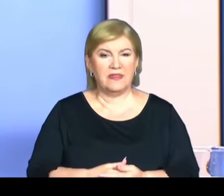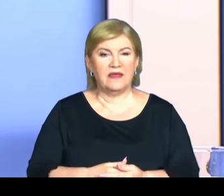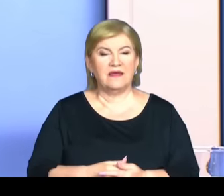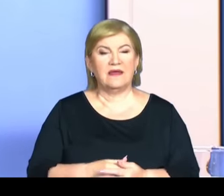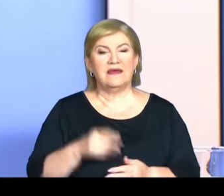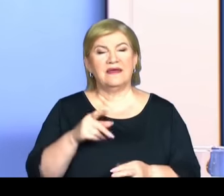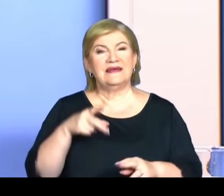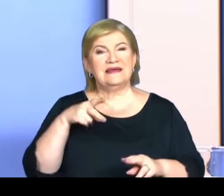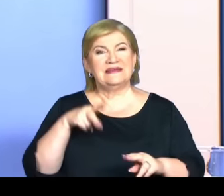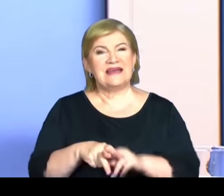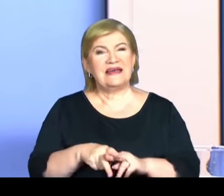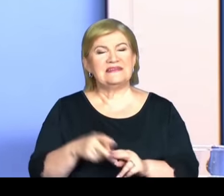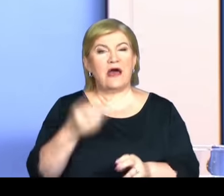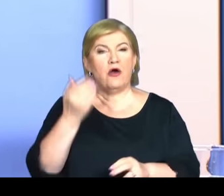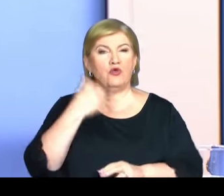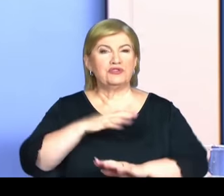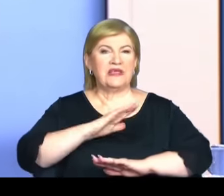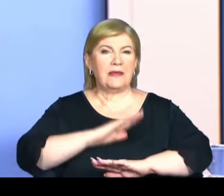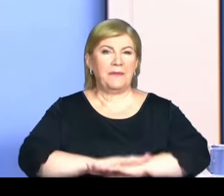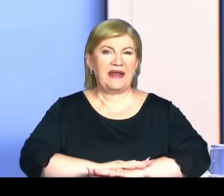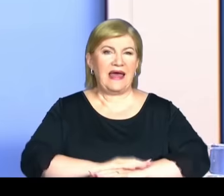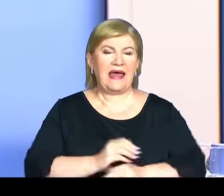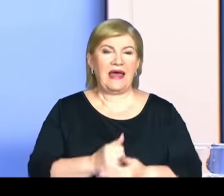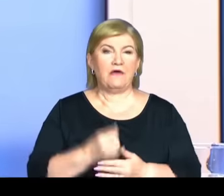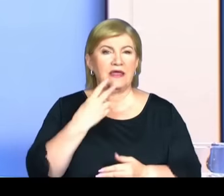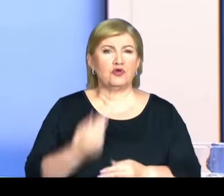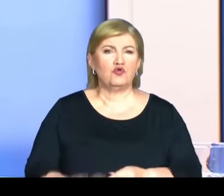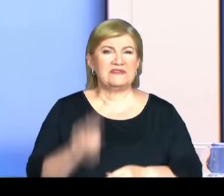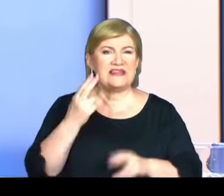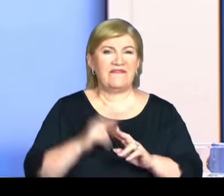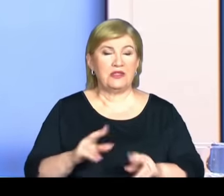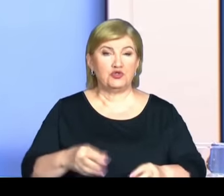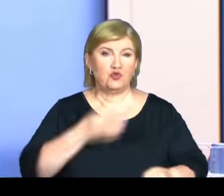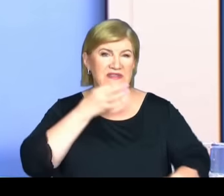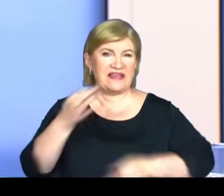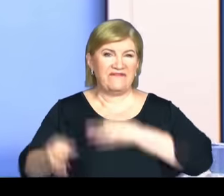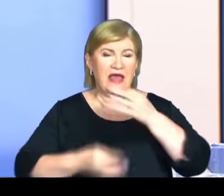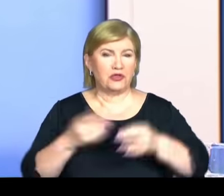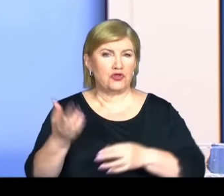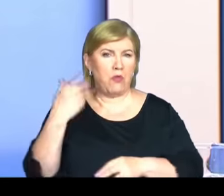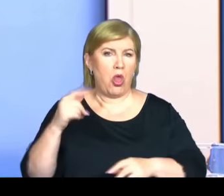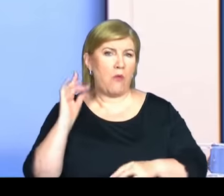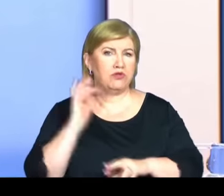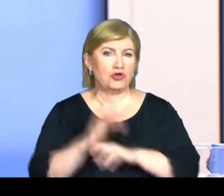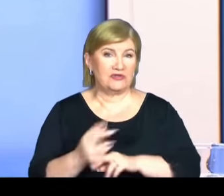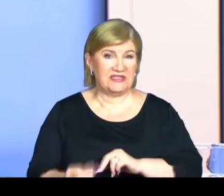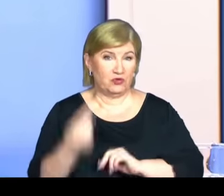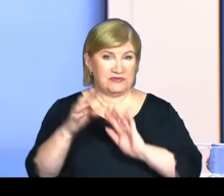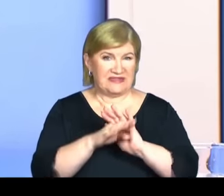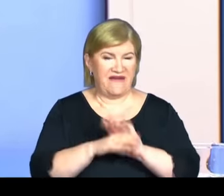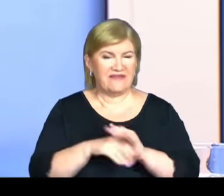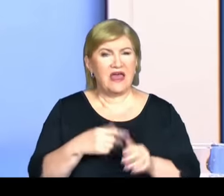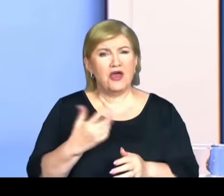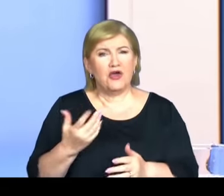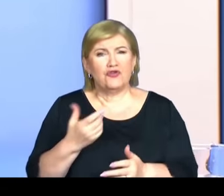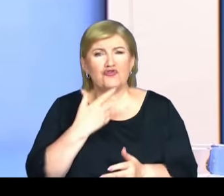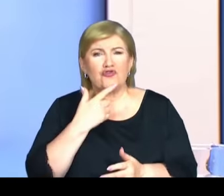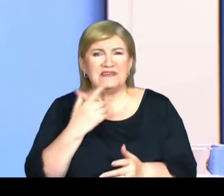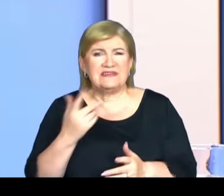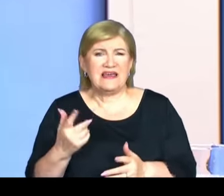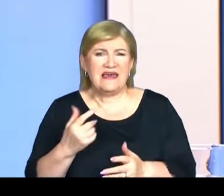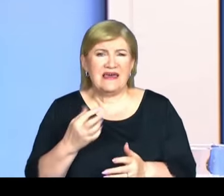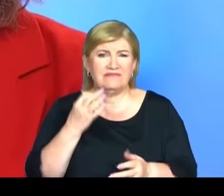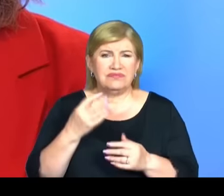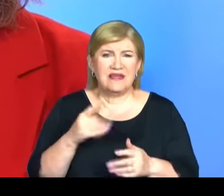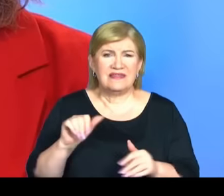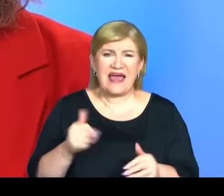do tých ľudských práv. Napríklad, keď ústavný súd sa vyjadril, teda, že to bolo protiústavné. Ako ste narábali s tým najcennejším, čo ľudia